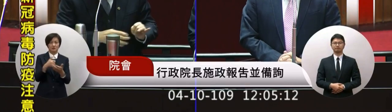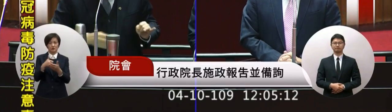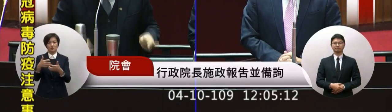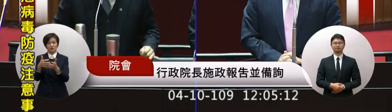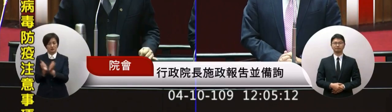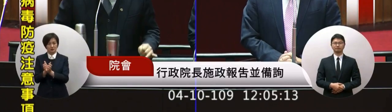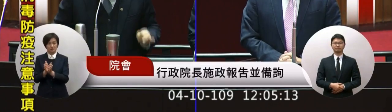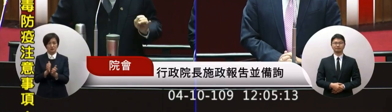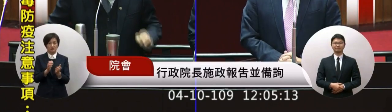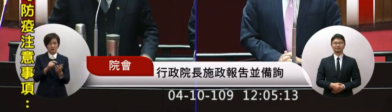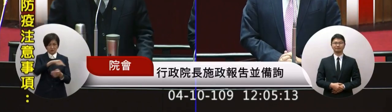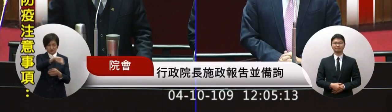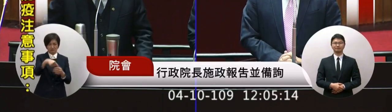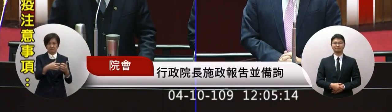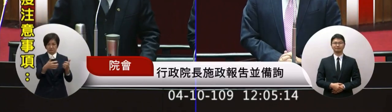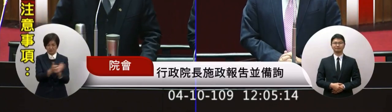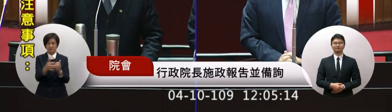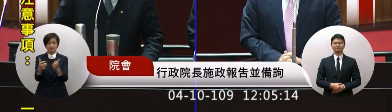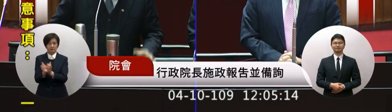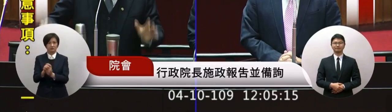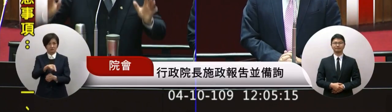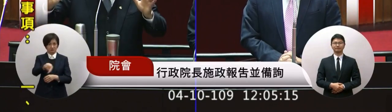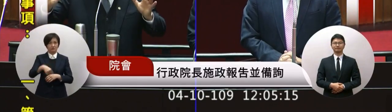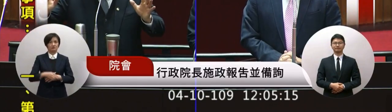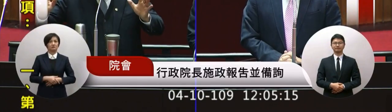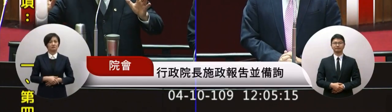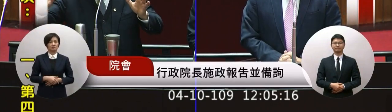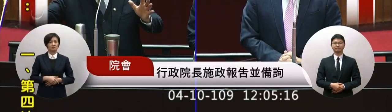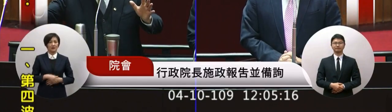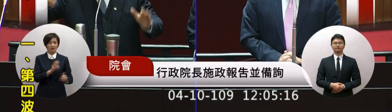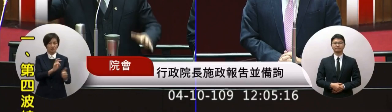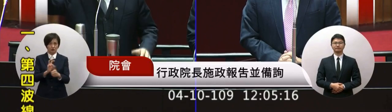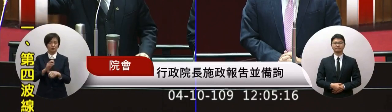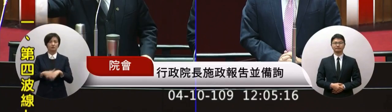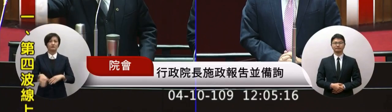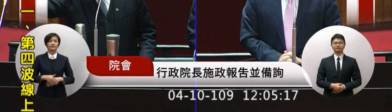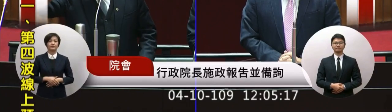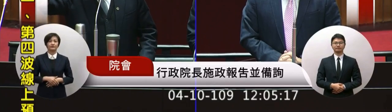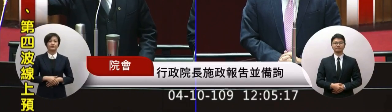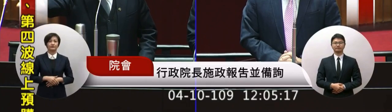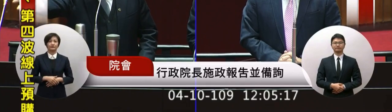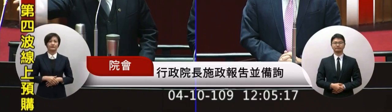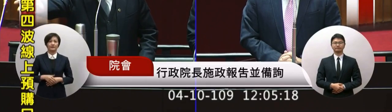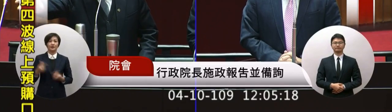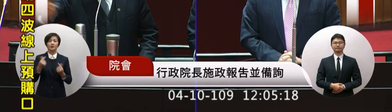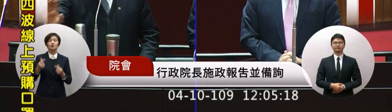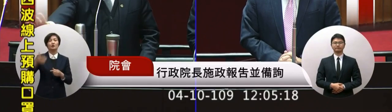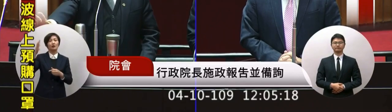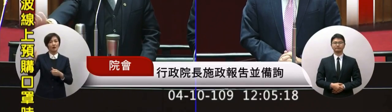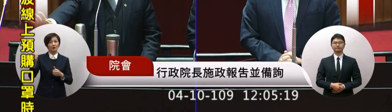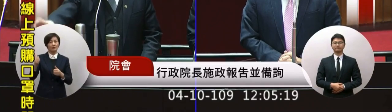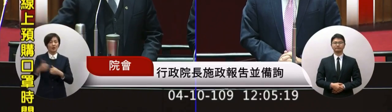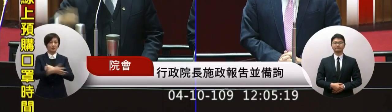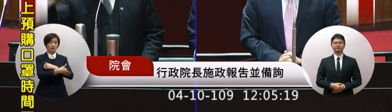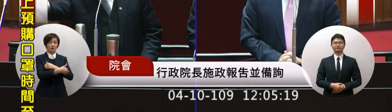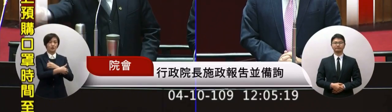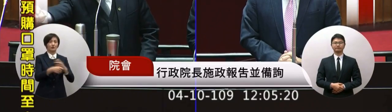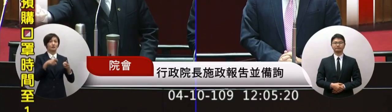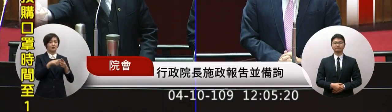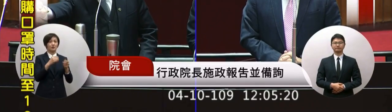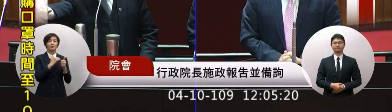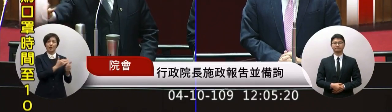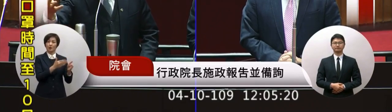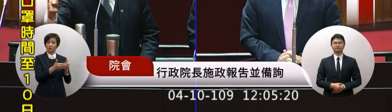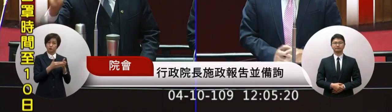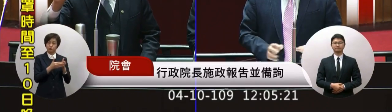或相关，整个要怎么样子，包括老板要给人家解雇，我们说不要解雇，我